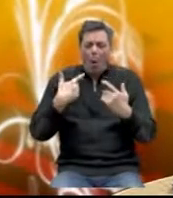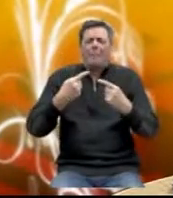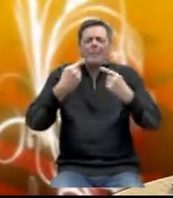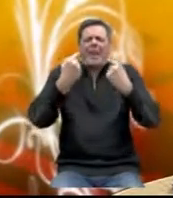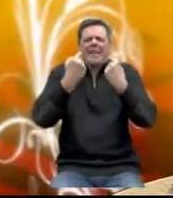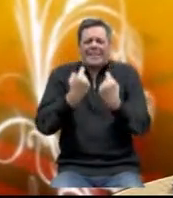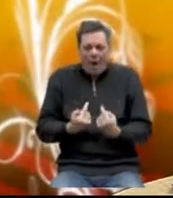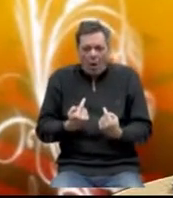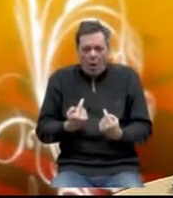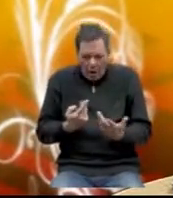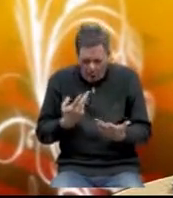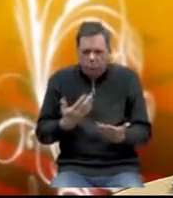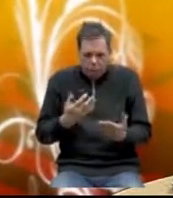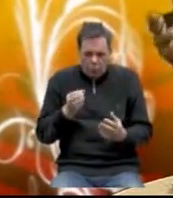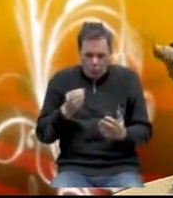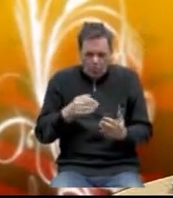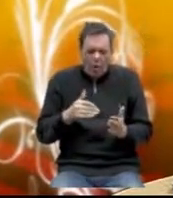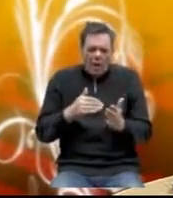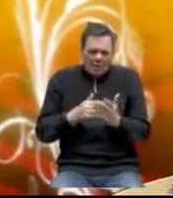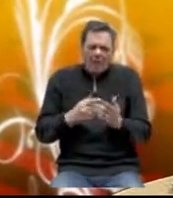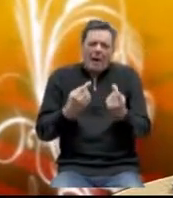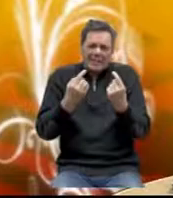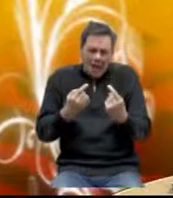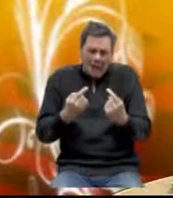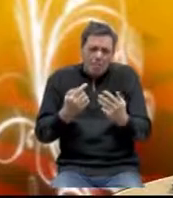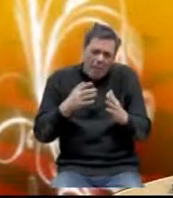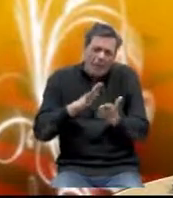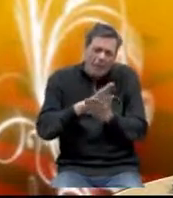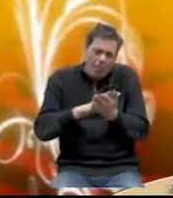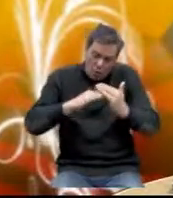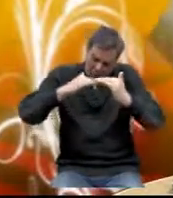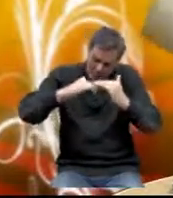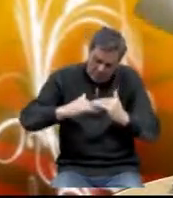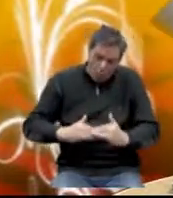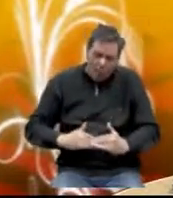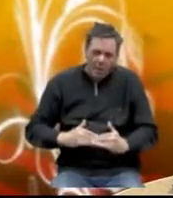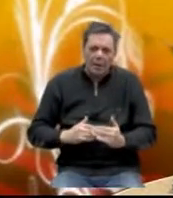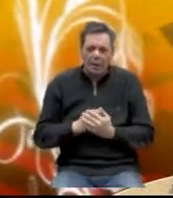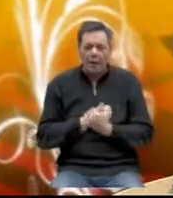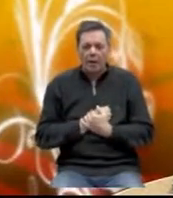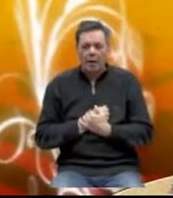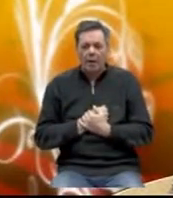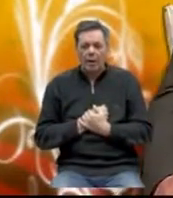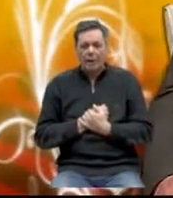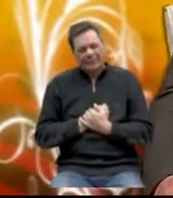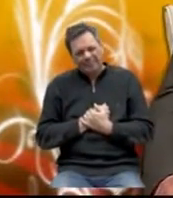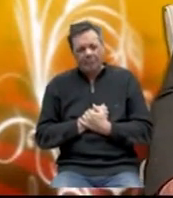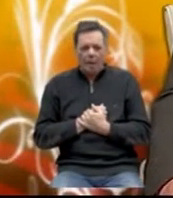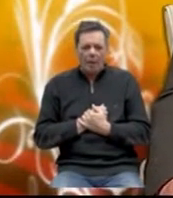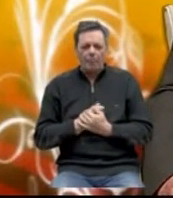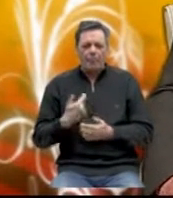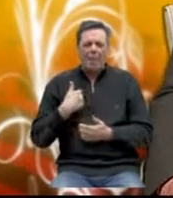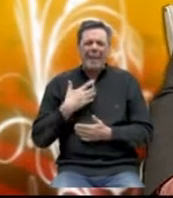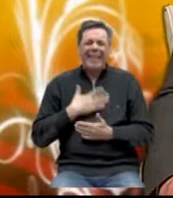zaustavio, pa treba se najprije zaustaviti, pa stajati jedno vrijeme, pa će se malo početi spuštati. To je trebalo Bože, daj. Je. Drago